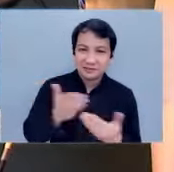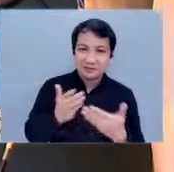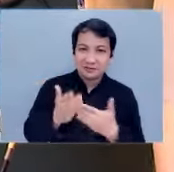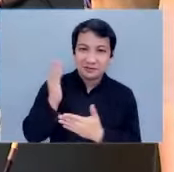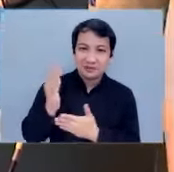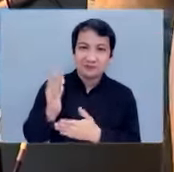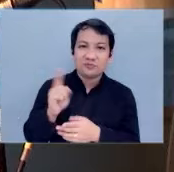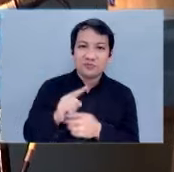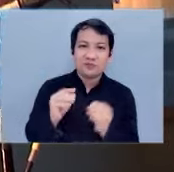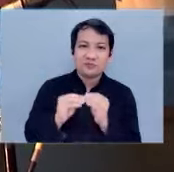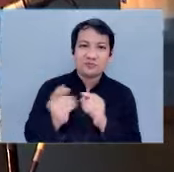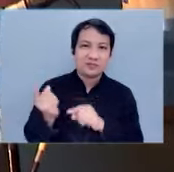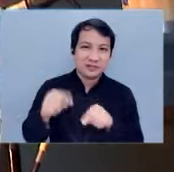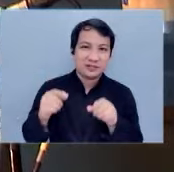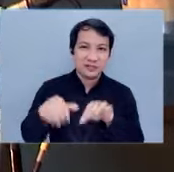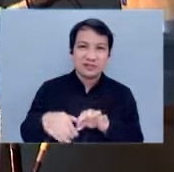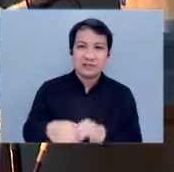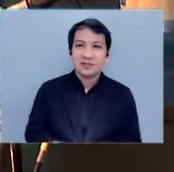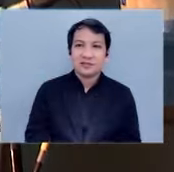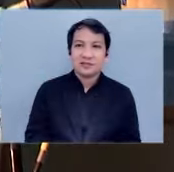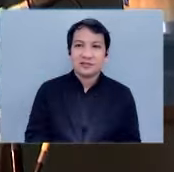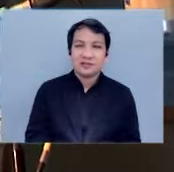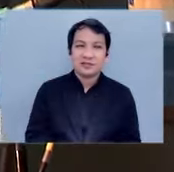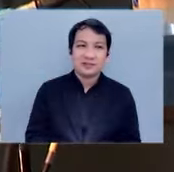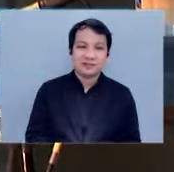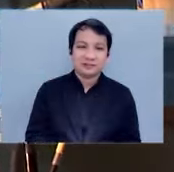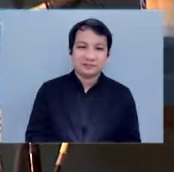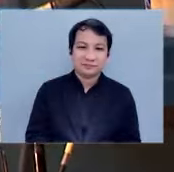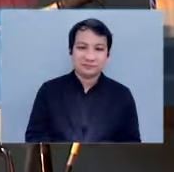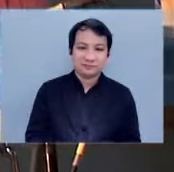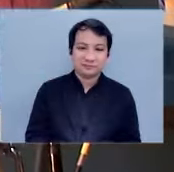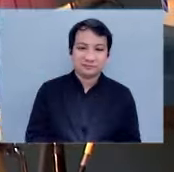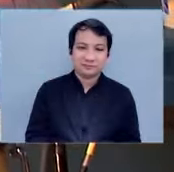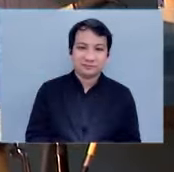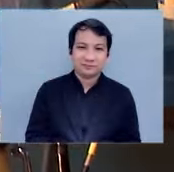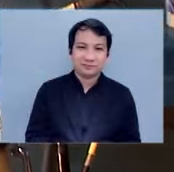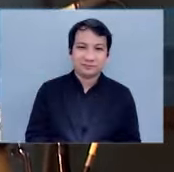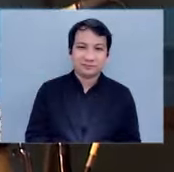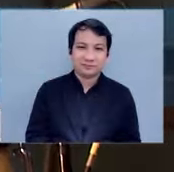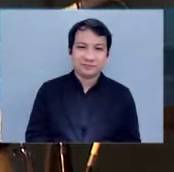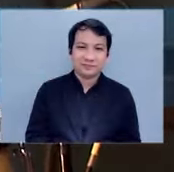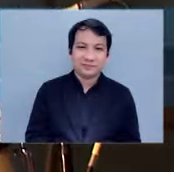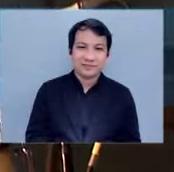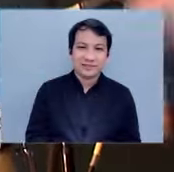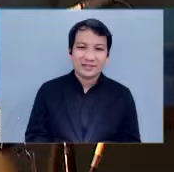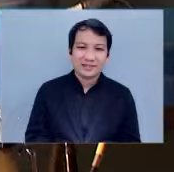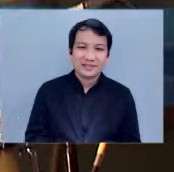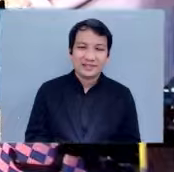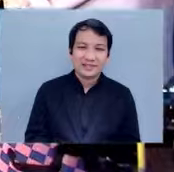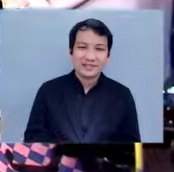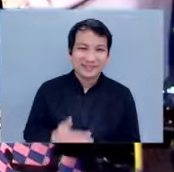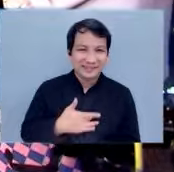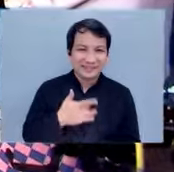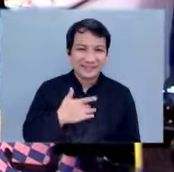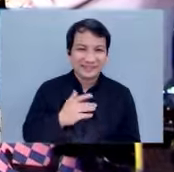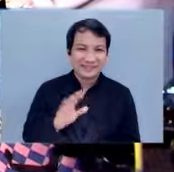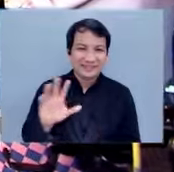Alin yun? Ano? Yung ano? Sakit-sakit na? Bilang nila ganyan naman.